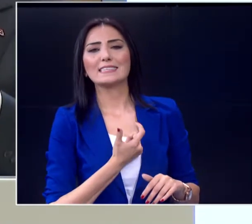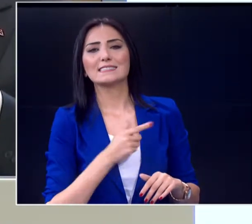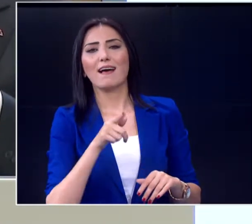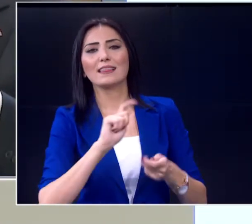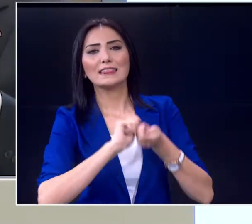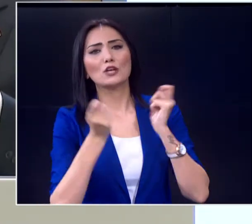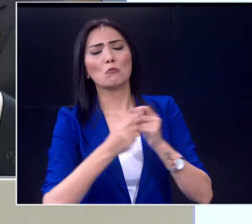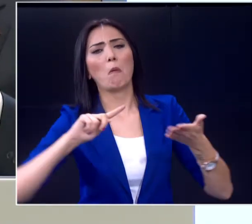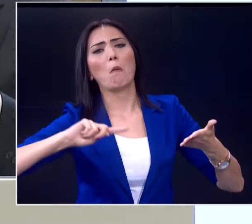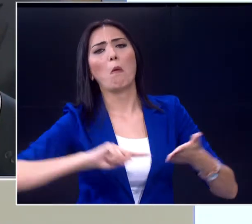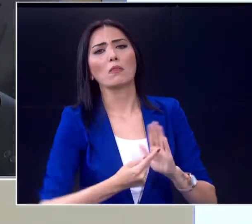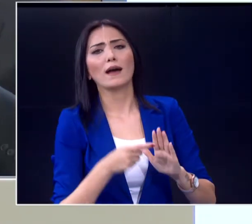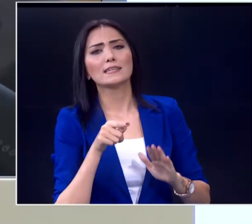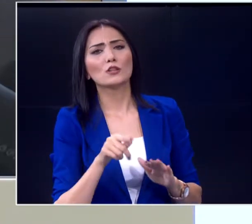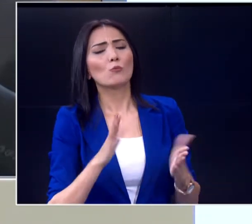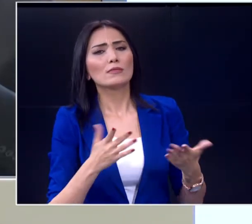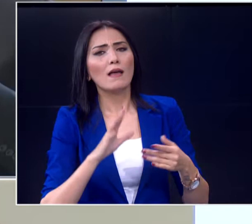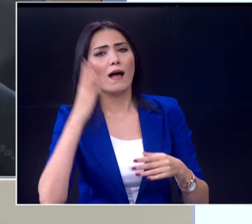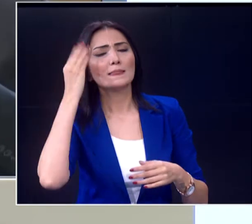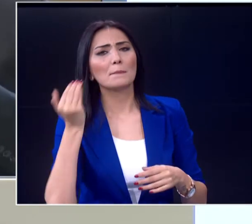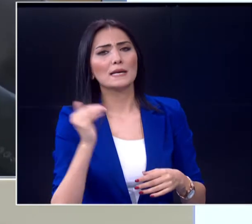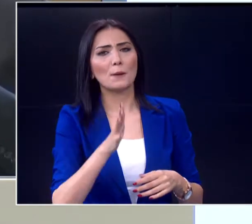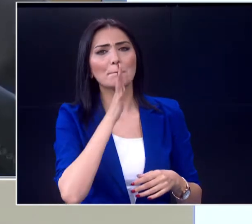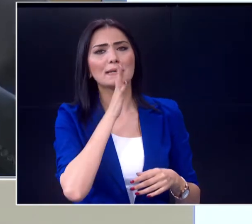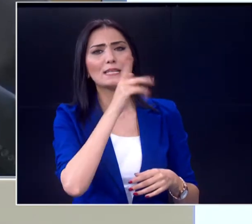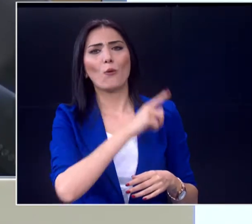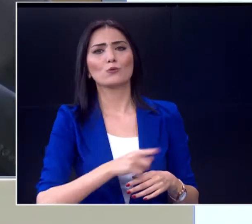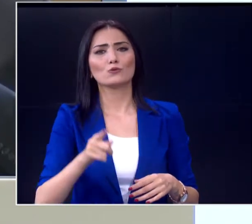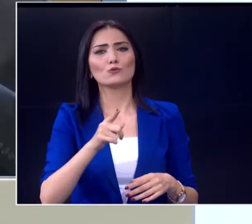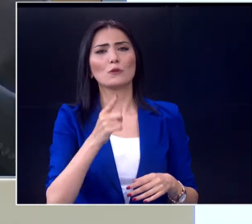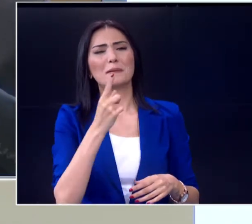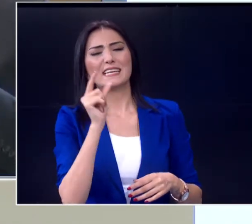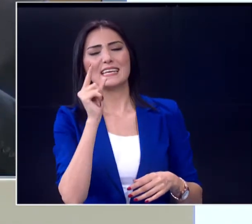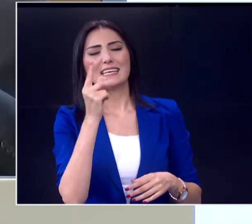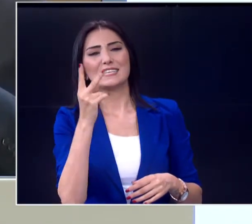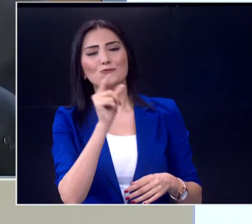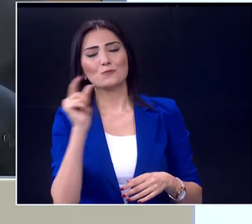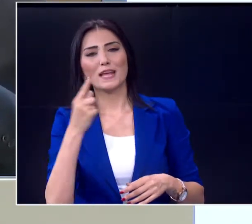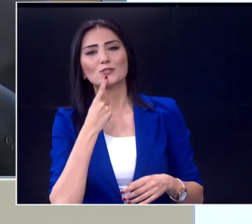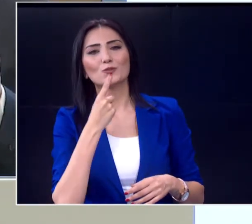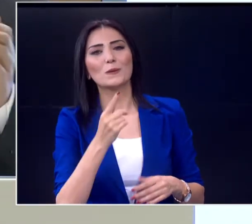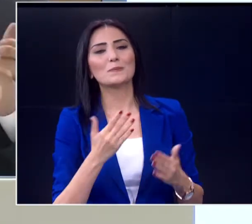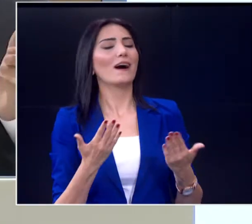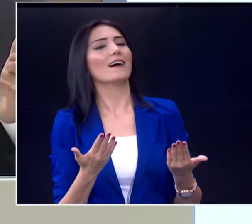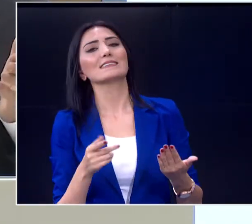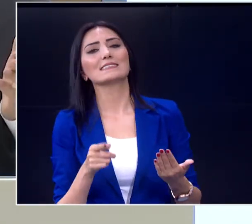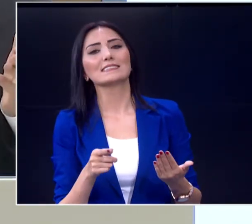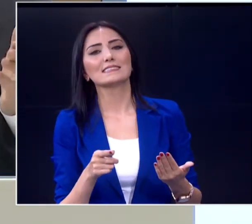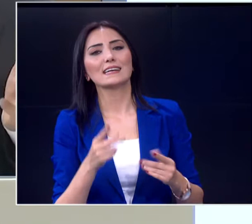onayladı. Bu ne anlama geliyor? Biliyorsunuz, bir iki cümleyle de söyleyeyim. Artık